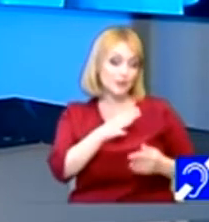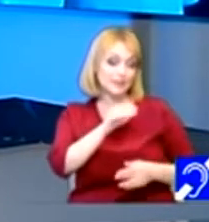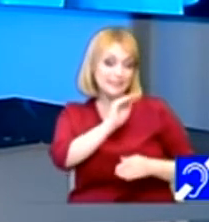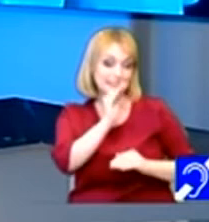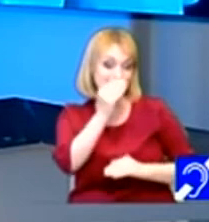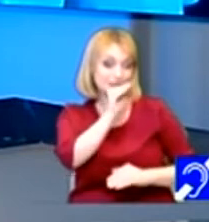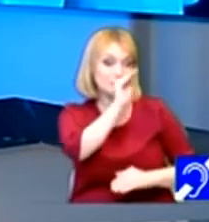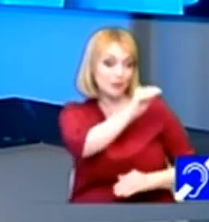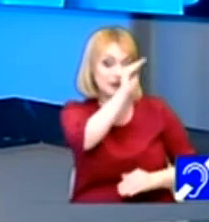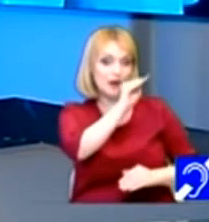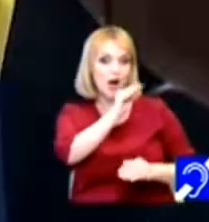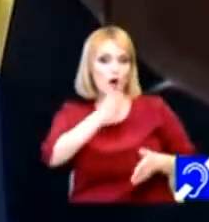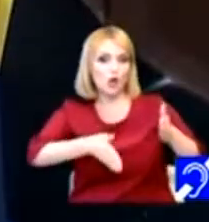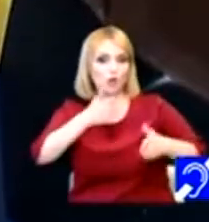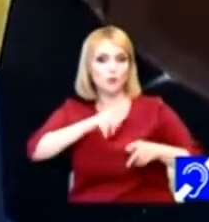sănătate ale copiilor.